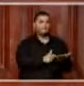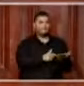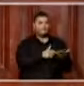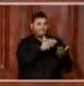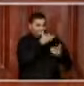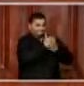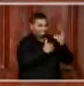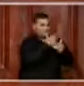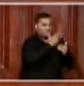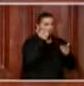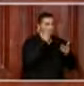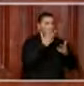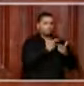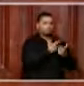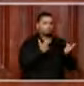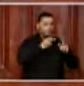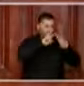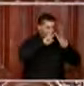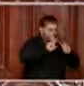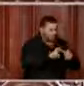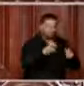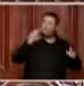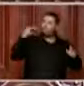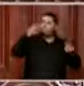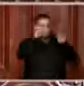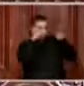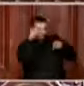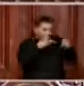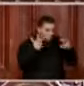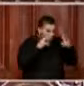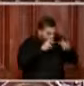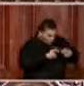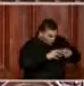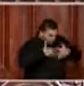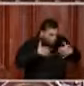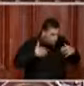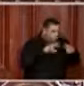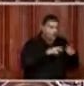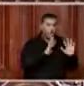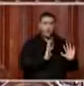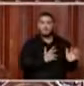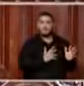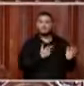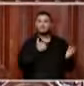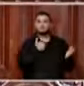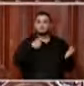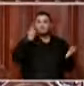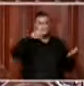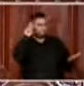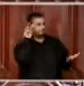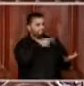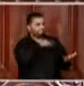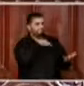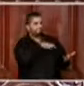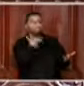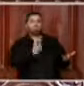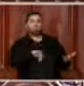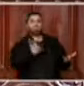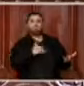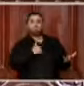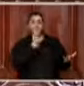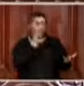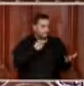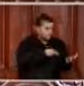مؤسسات البحوث والدراسات، كما لا شك كذلك أنهم سيراجعون